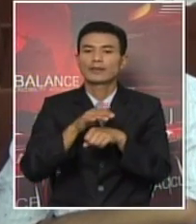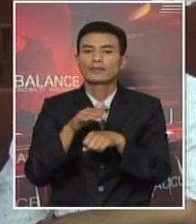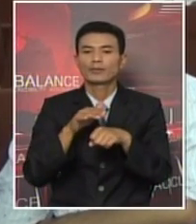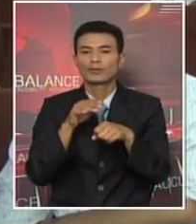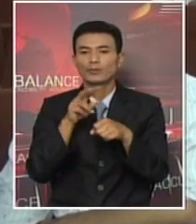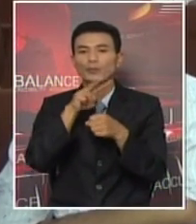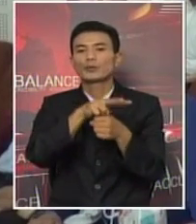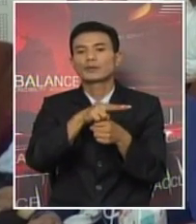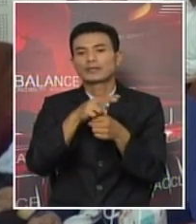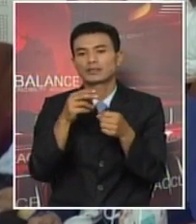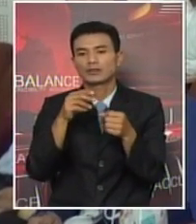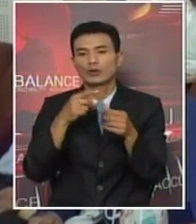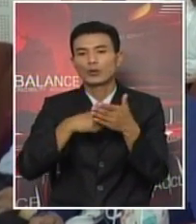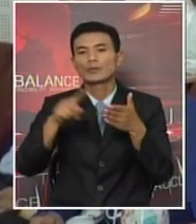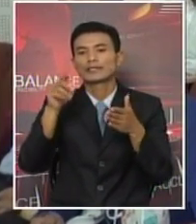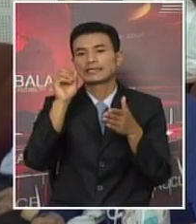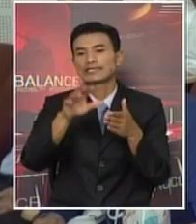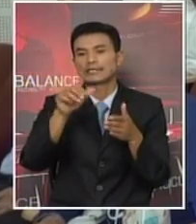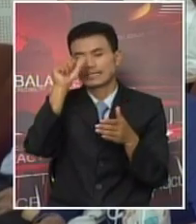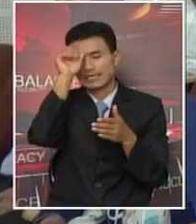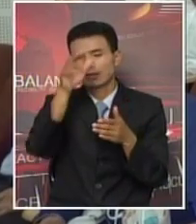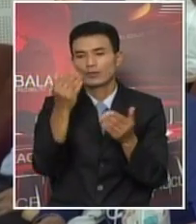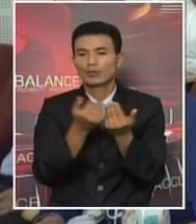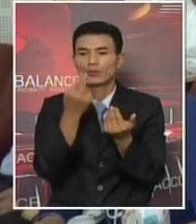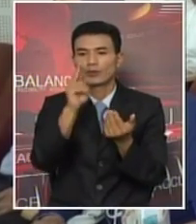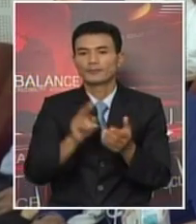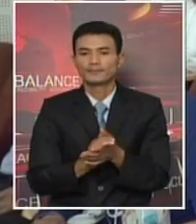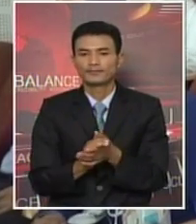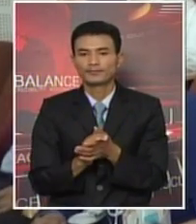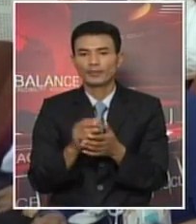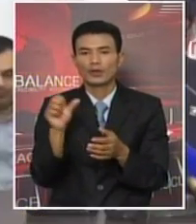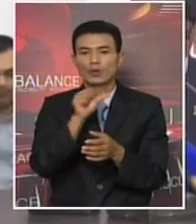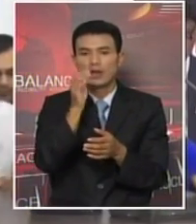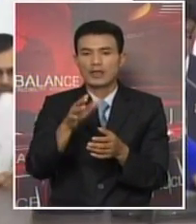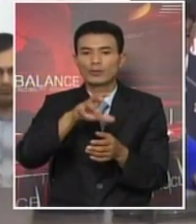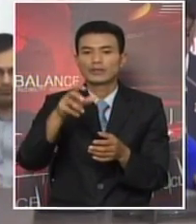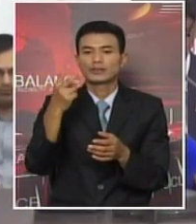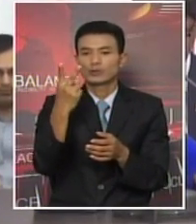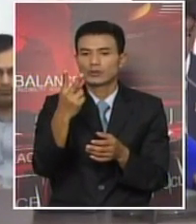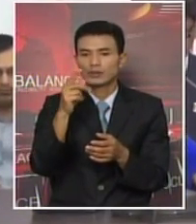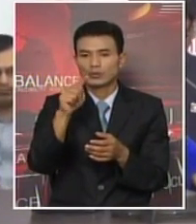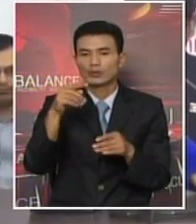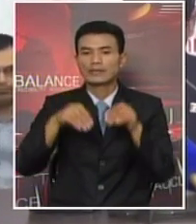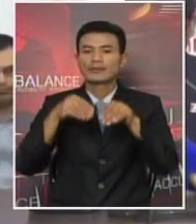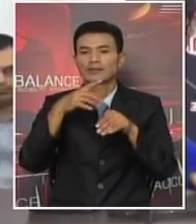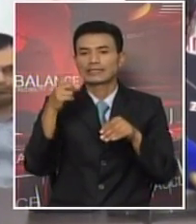निर्वाचन पर्यवेक्षणको अनुमति दिएको पनि जनाएको छ। प्रमुख निर्वाचन आयुक्त यादवले प्रदेश नम्बर दुईको निर्वाचनका लागि